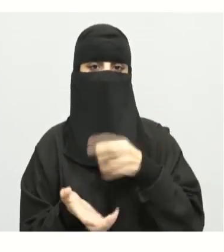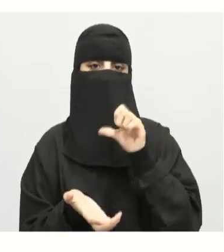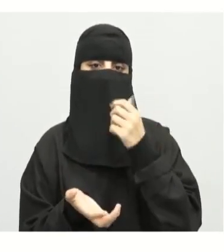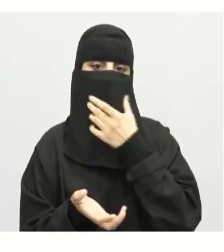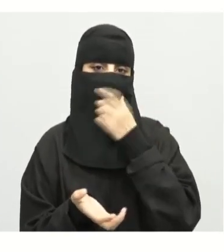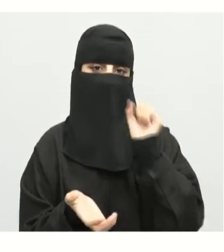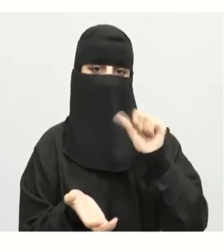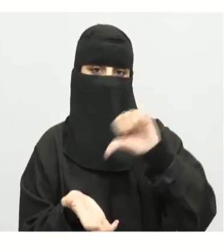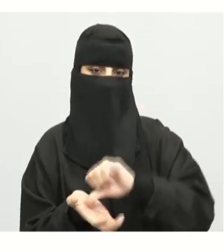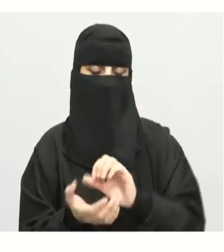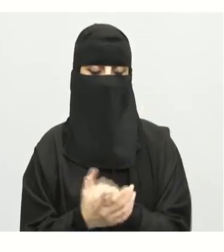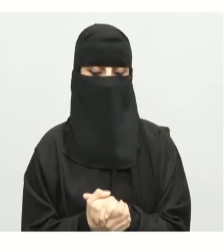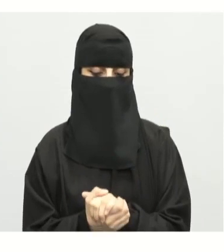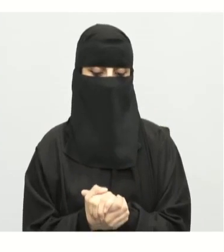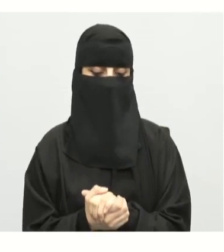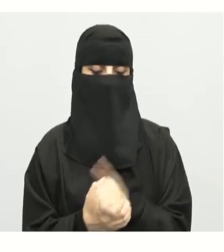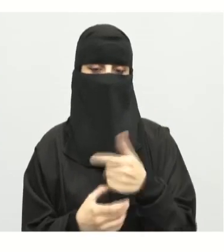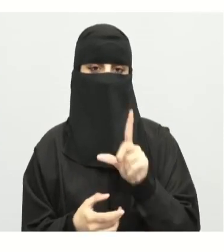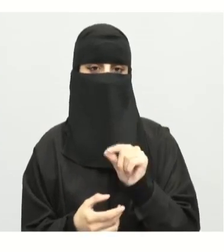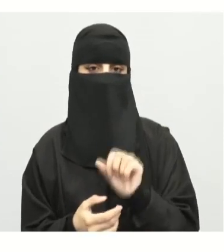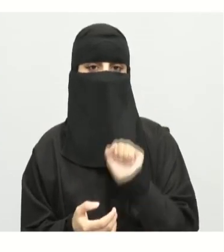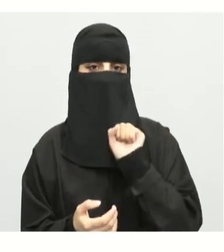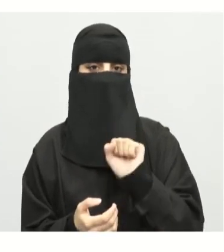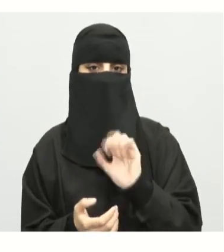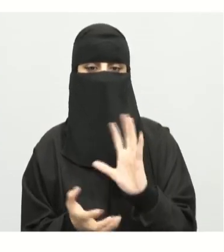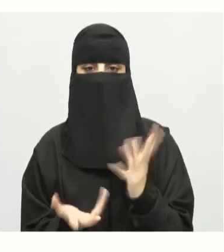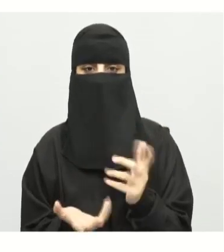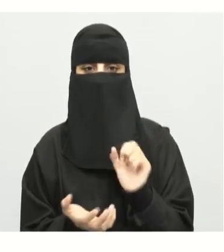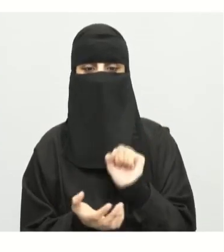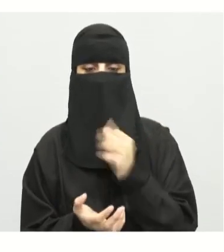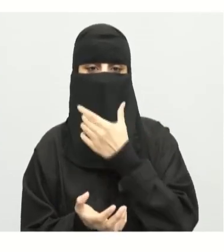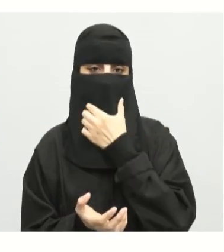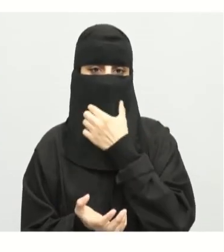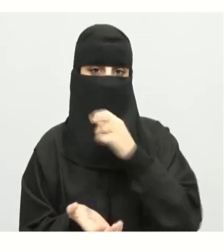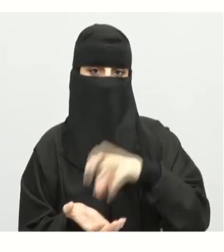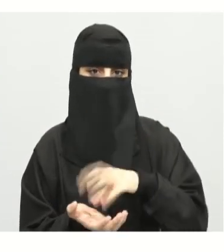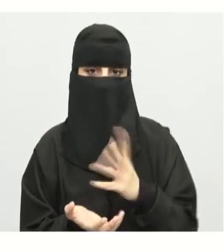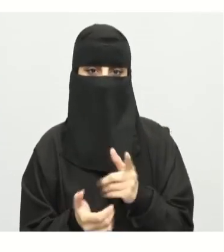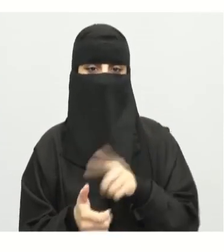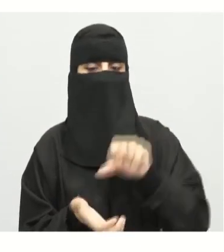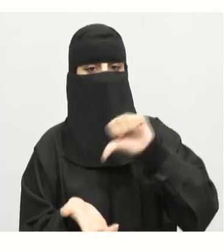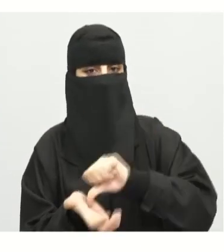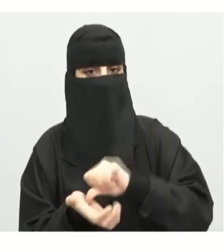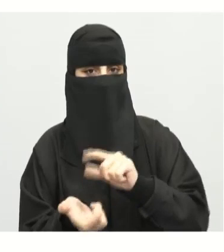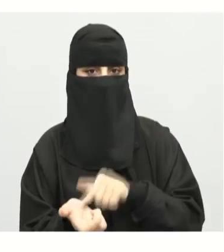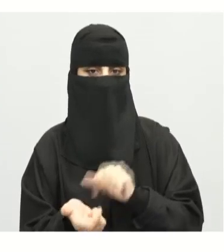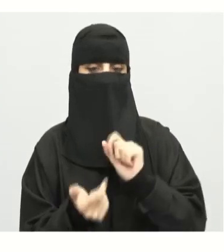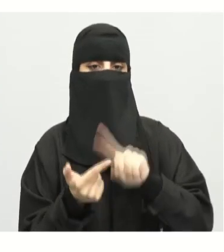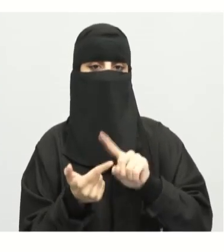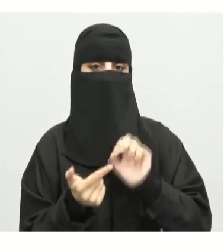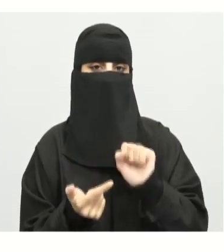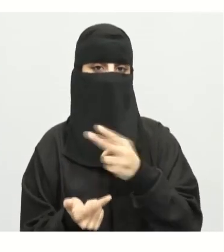اذا الخصائص التي تتمتع بها منطقه الرياض فيها العاصمه مدينه الرياض فيها مقر الدوله والاجهزه